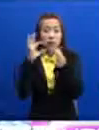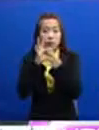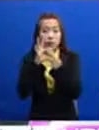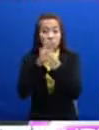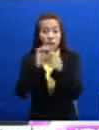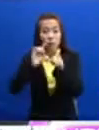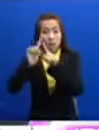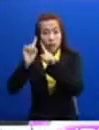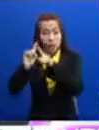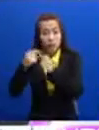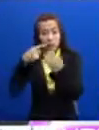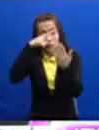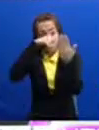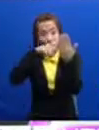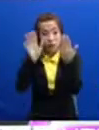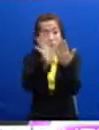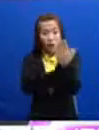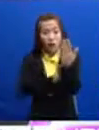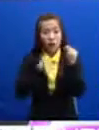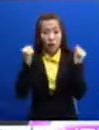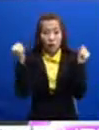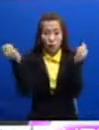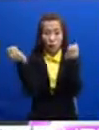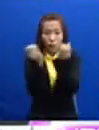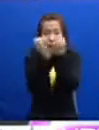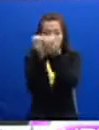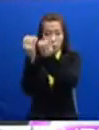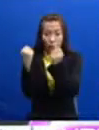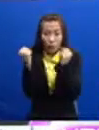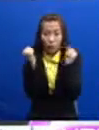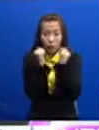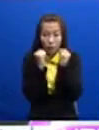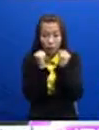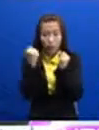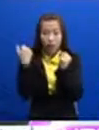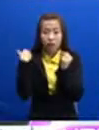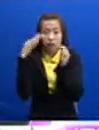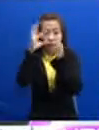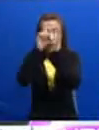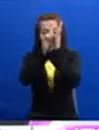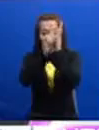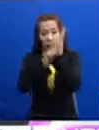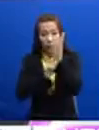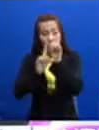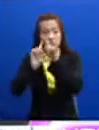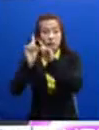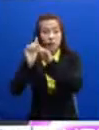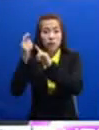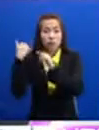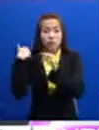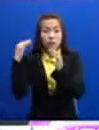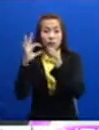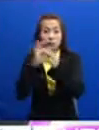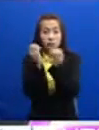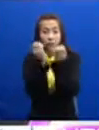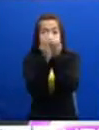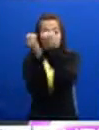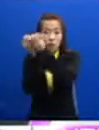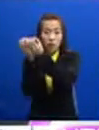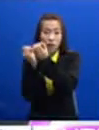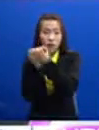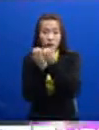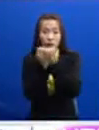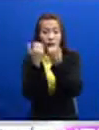ทาง LINEว่าประเทศไทยจะมีอากาศหนาวเฉียดพลันเพราะจะมีดาวหางเลจอยเคลื่อนผ่านทำให้เกิดการเปลี่ยนแปลงสนามแม่เหล็ก